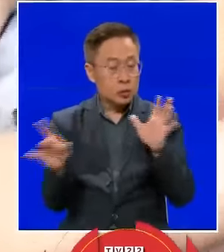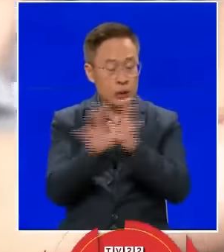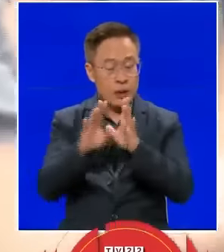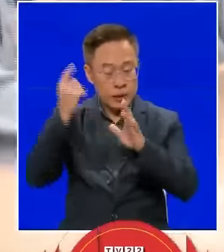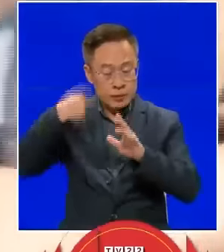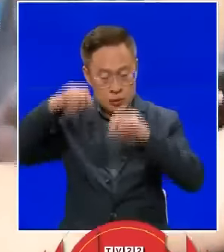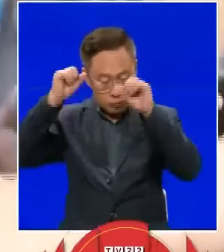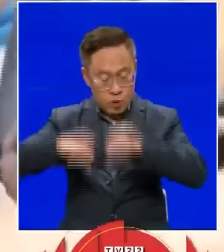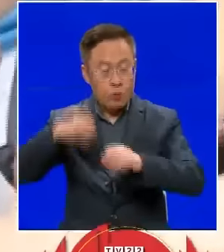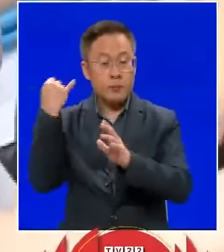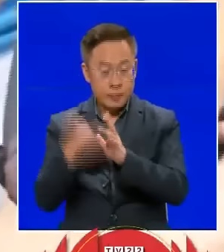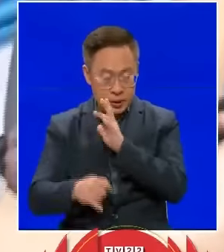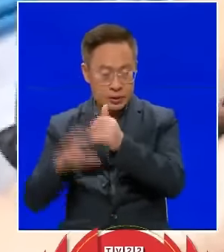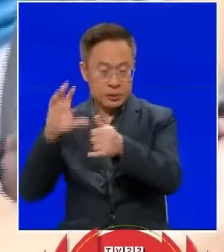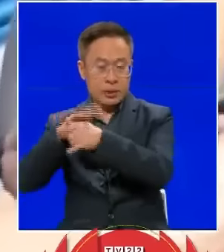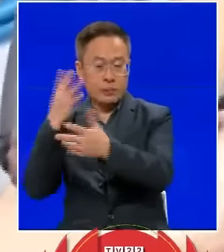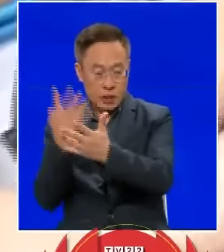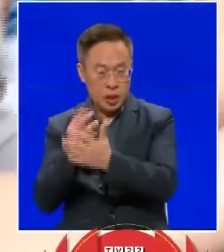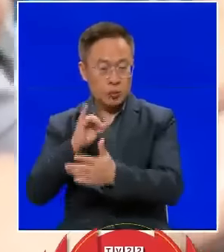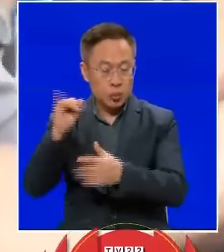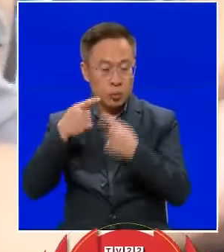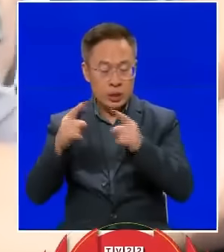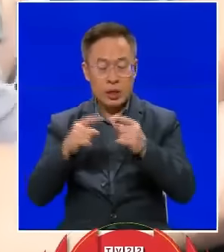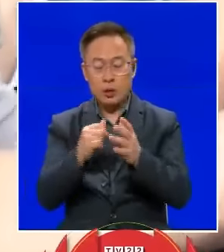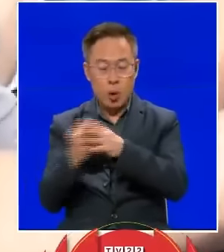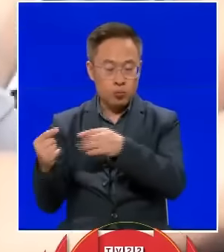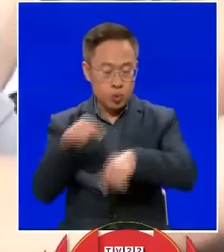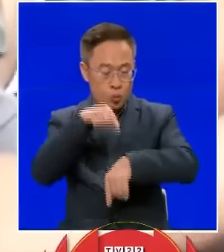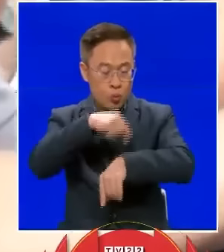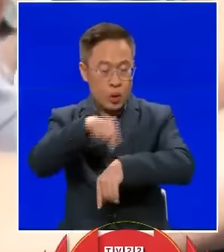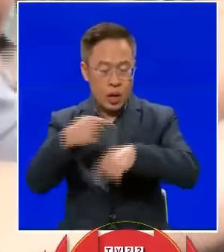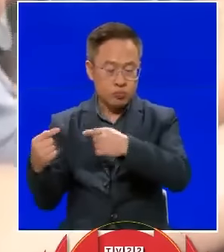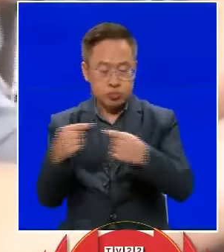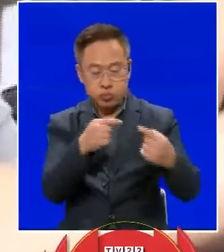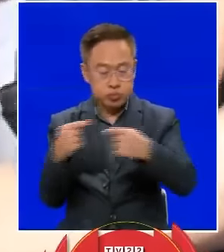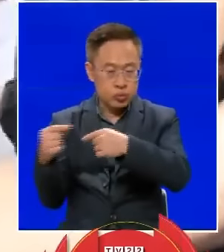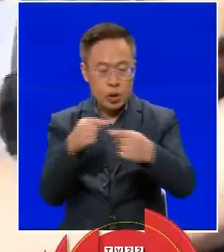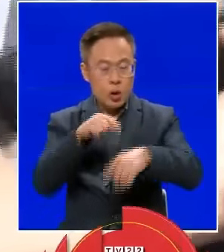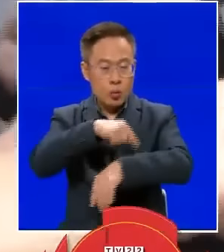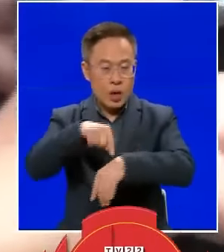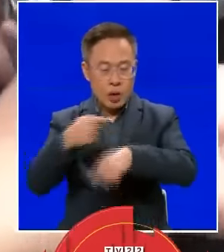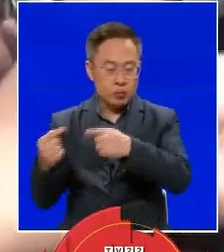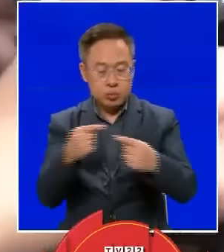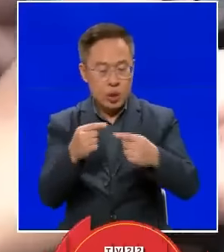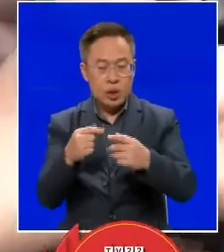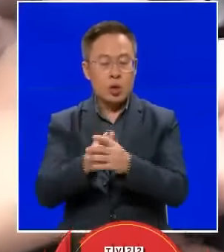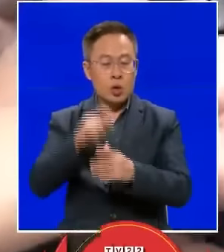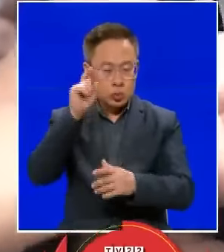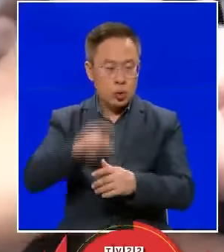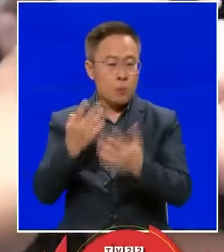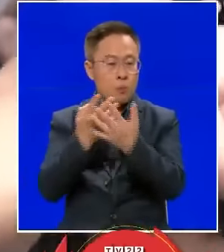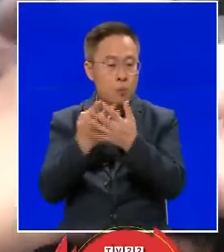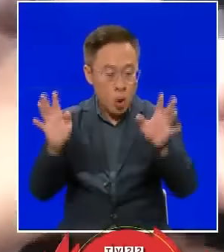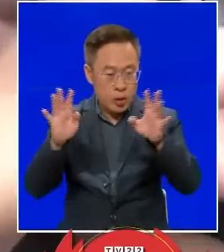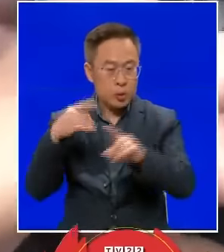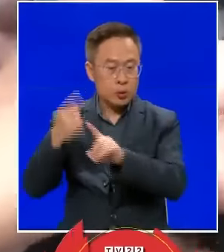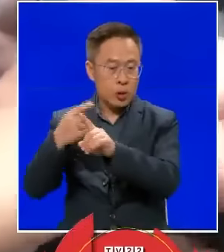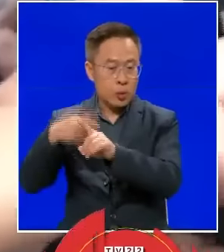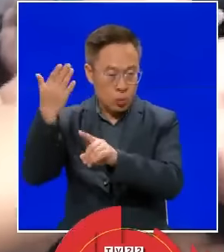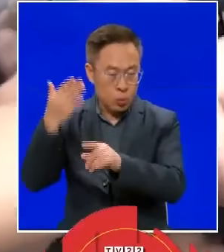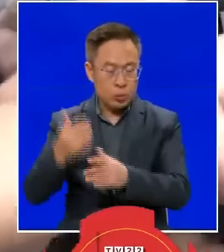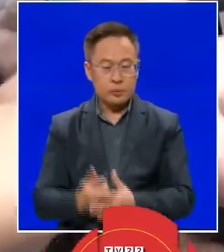สิทธิ์ในกระบวนการยุติธรรมของนักกิจกรรมและผู้ต้องขังรต่างๆมาอย่างต่อเนื่องไม่ต้องการให้เกิดความสูญเสียใดๆขึ้นก่อน